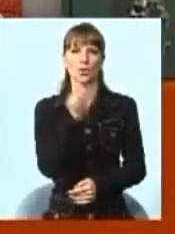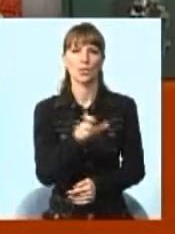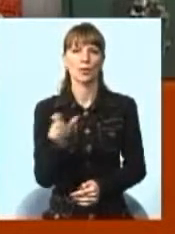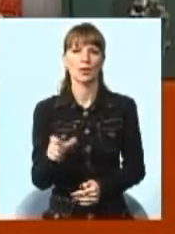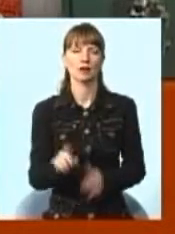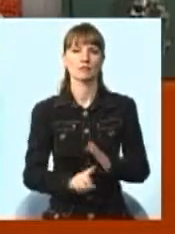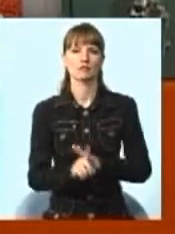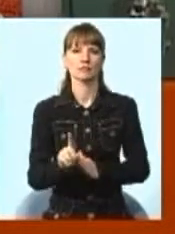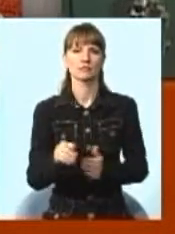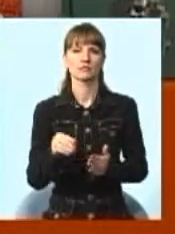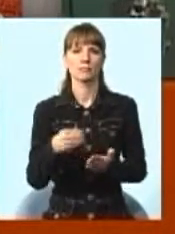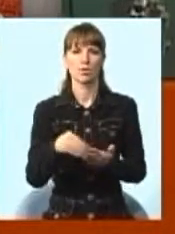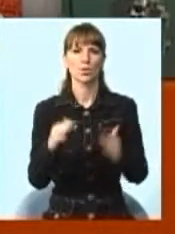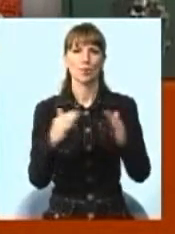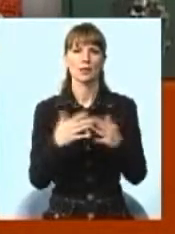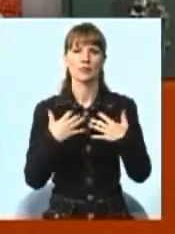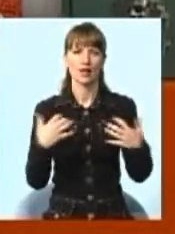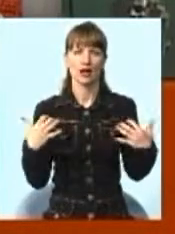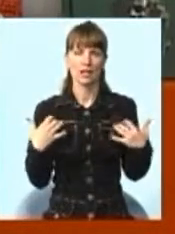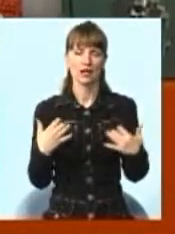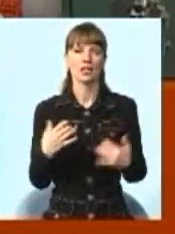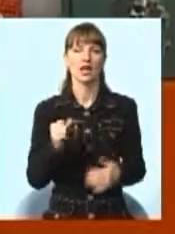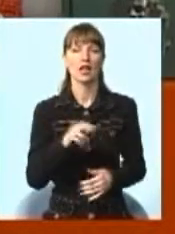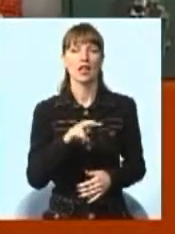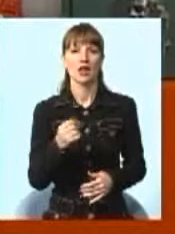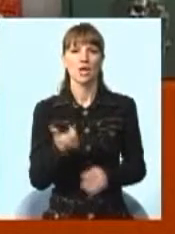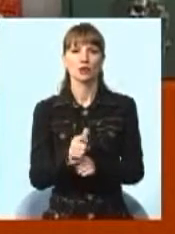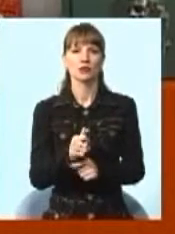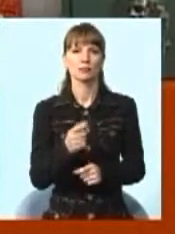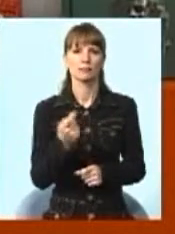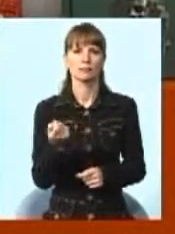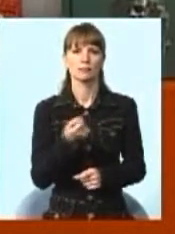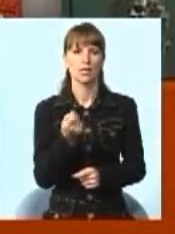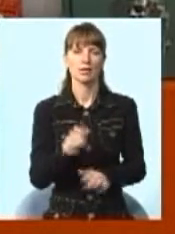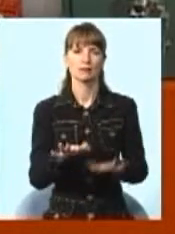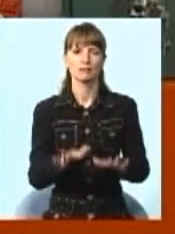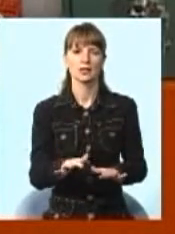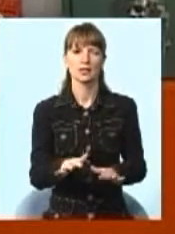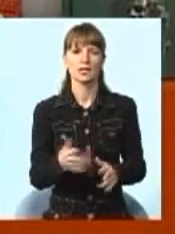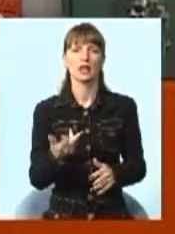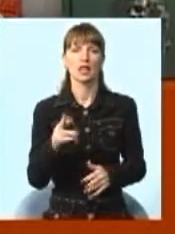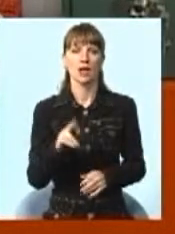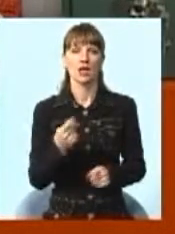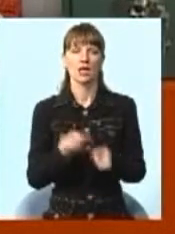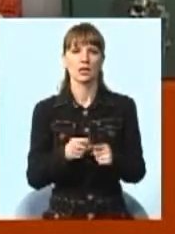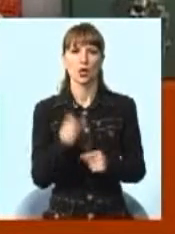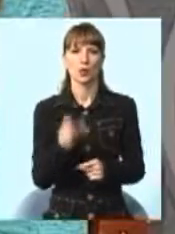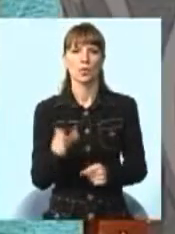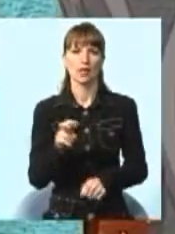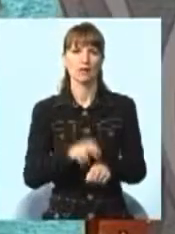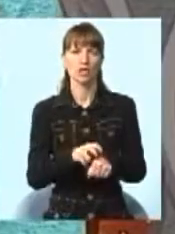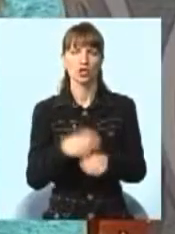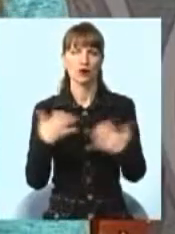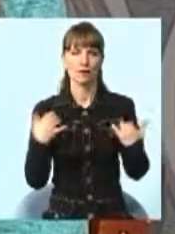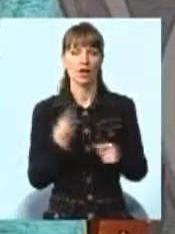людей почали заводити домашніх тварин, але дуже мало місць для цих людей, ветеринарів. Проте